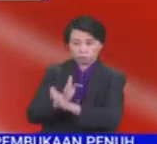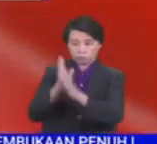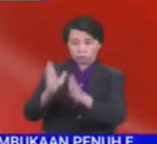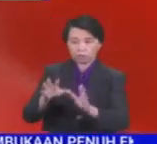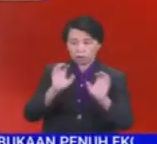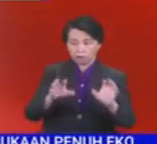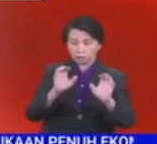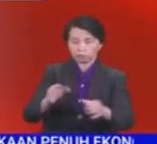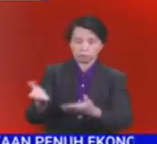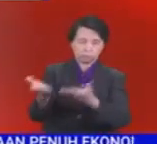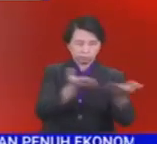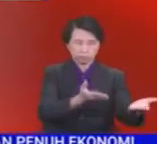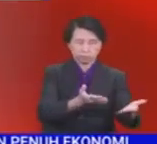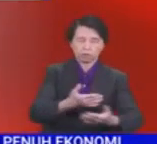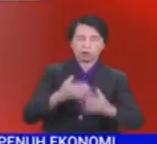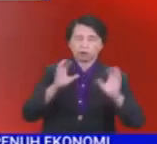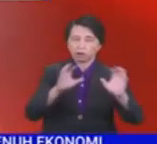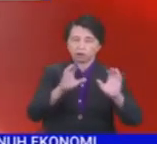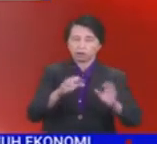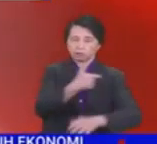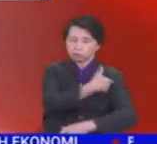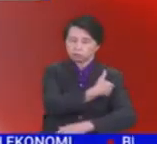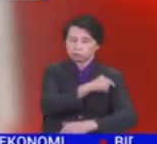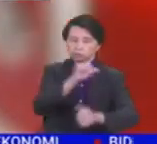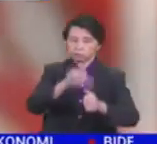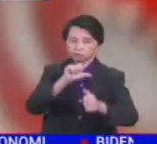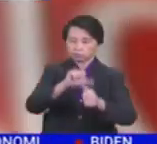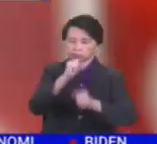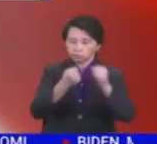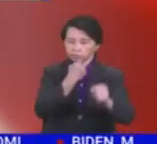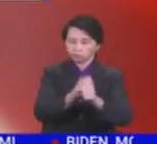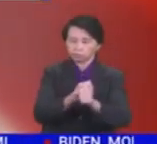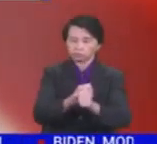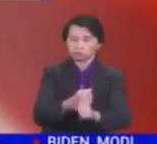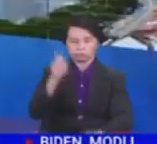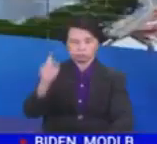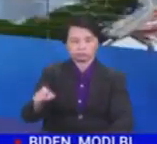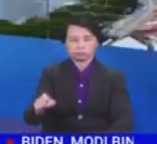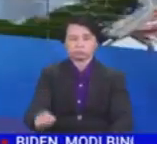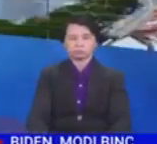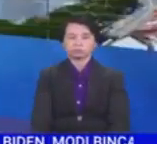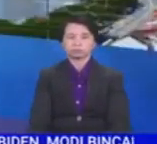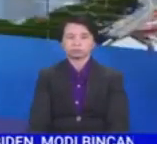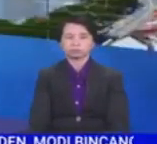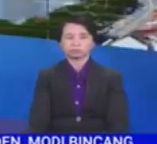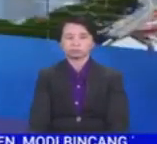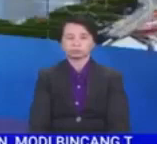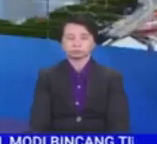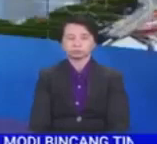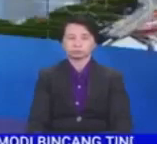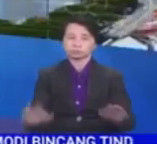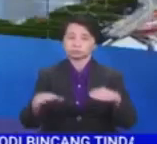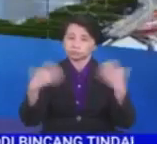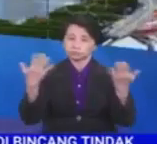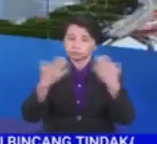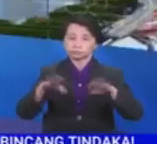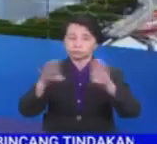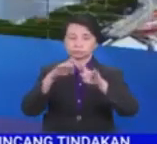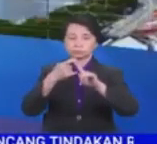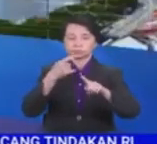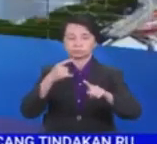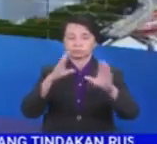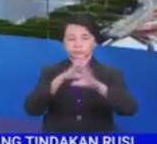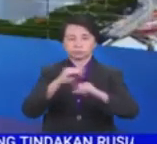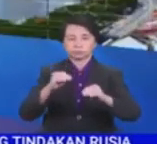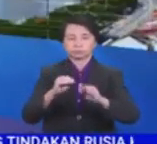mendapatkan vaksin anti rabies secara tahunan untuk anjing peliharaan masing-masing sekian berita daisya Wa